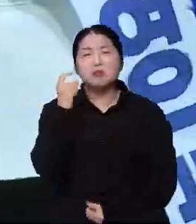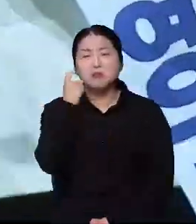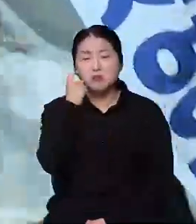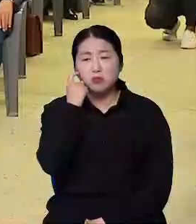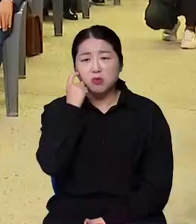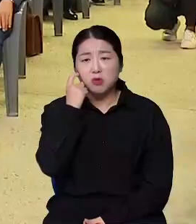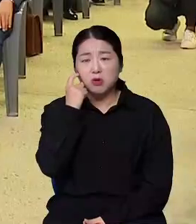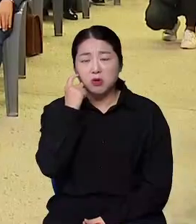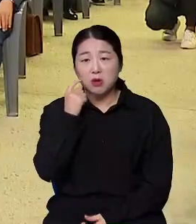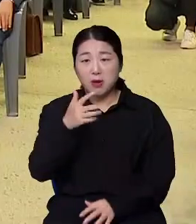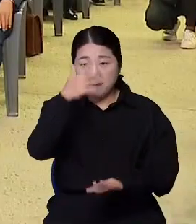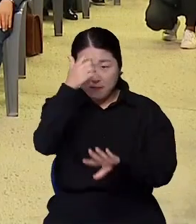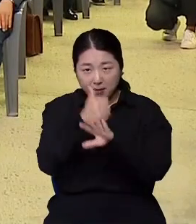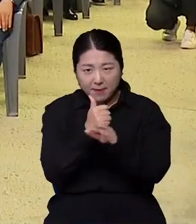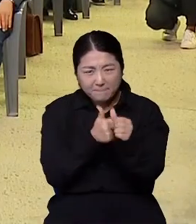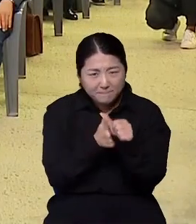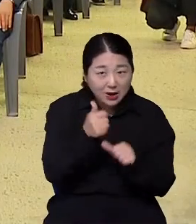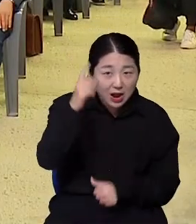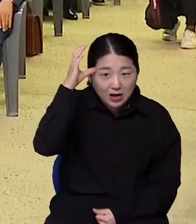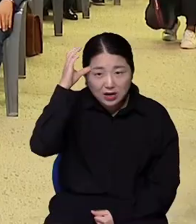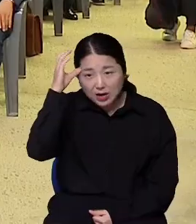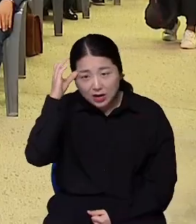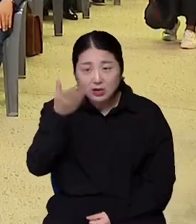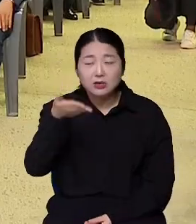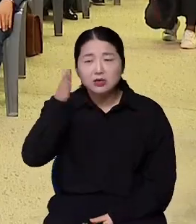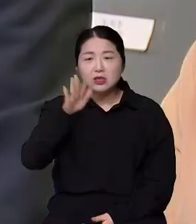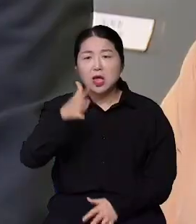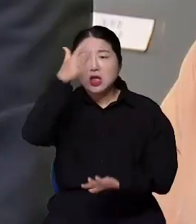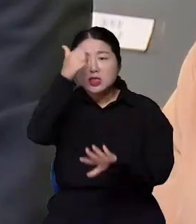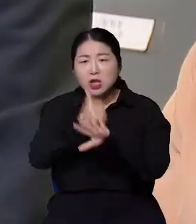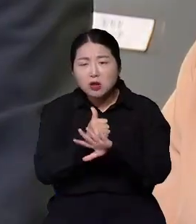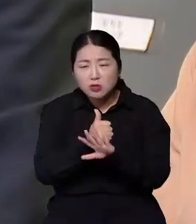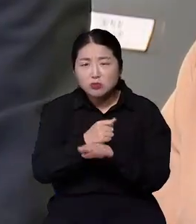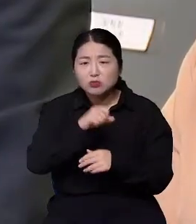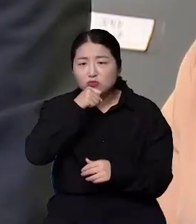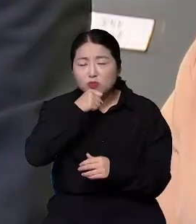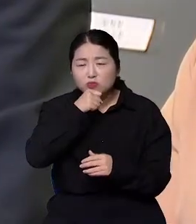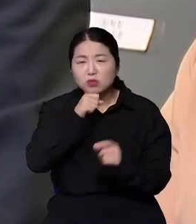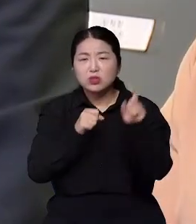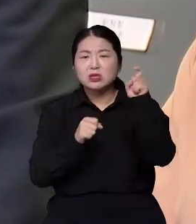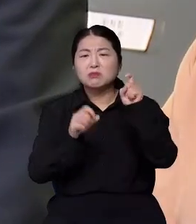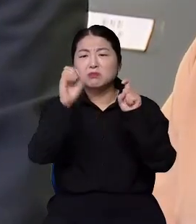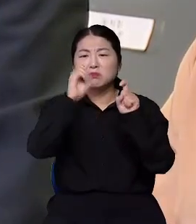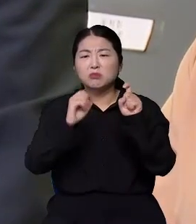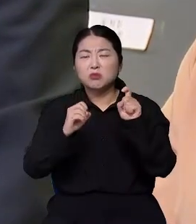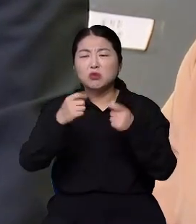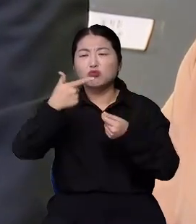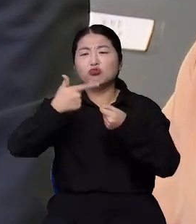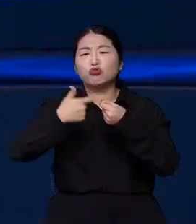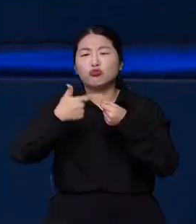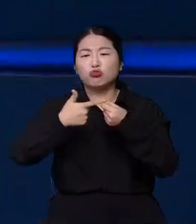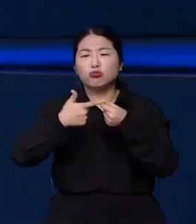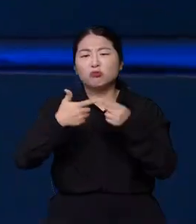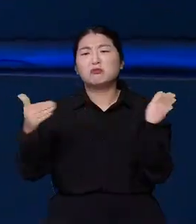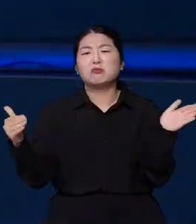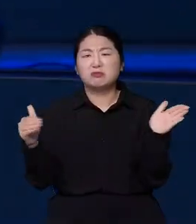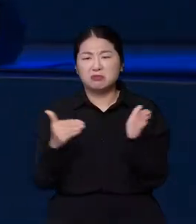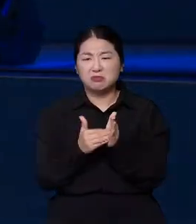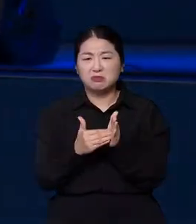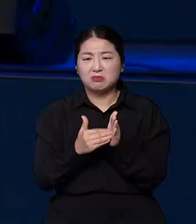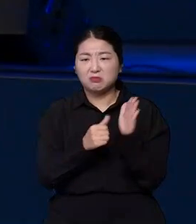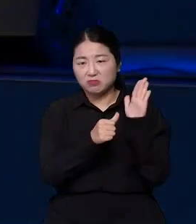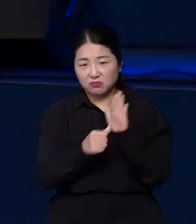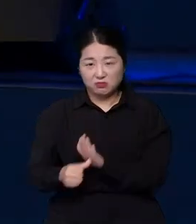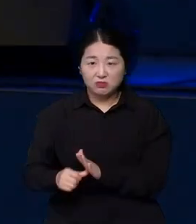경선을 앞두고 막판 역전을 노렸지만 최종 득표율 10.81%로 6위에 그치면서 지도부 입성에